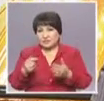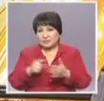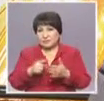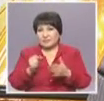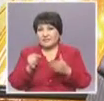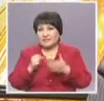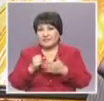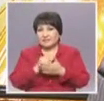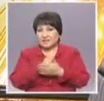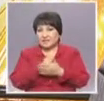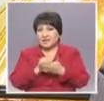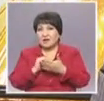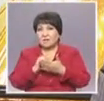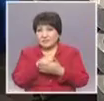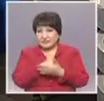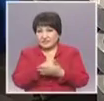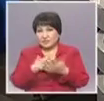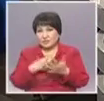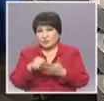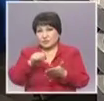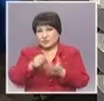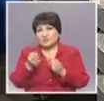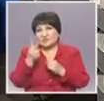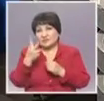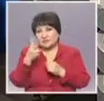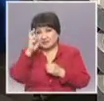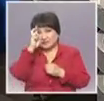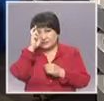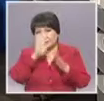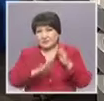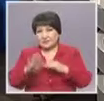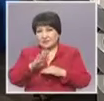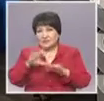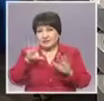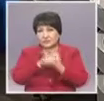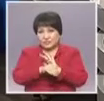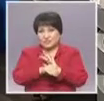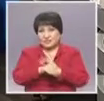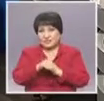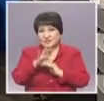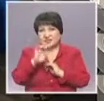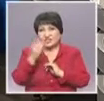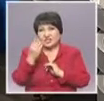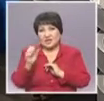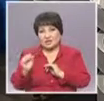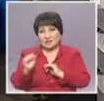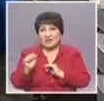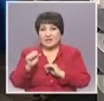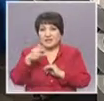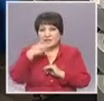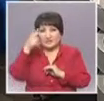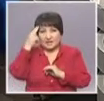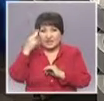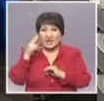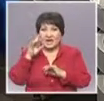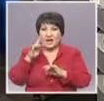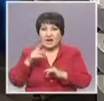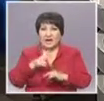участие 13 стран, в том числе Соединенные Штаты Америки, Италия, Австрия, Дания,